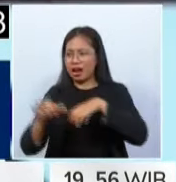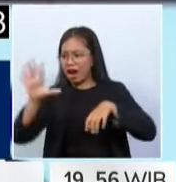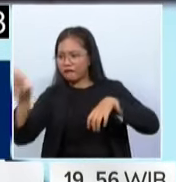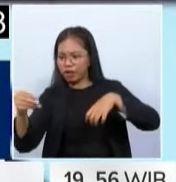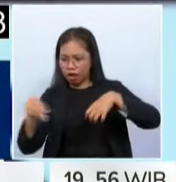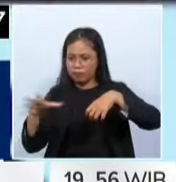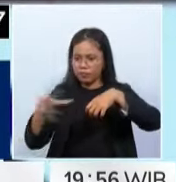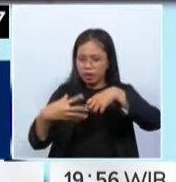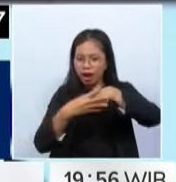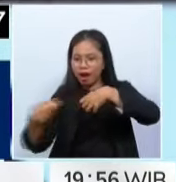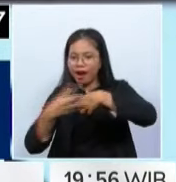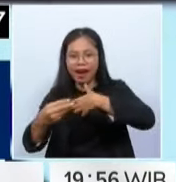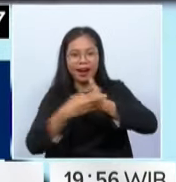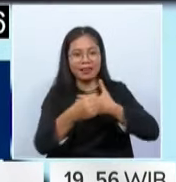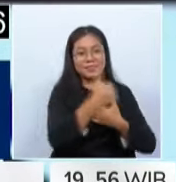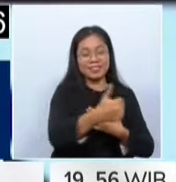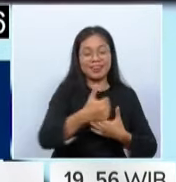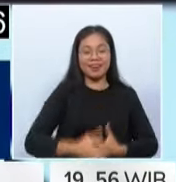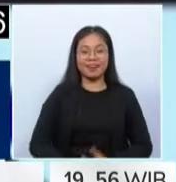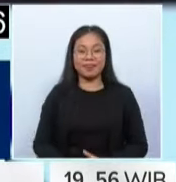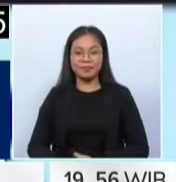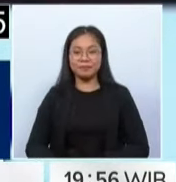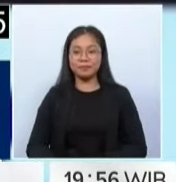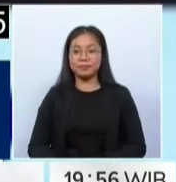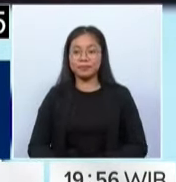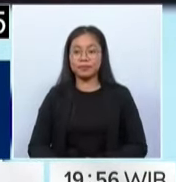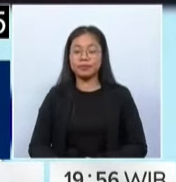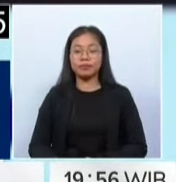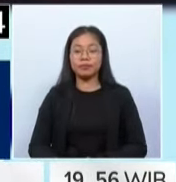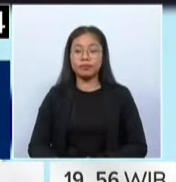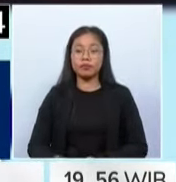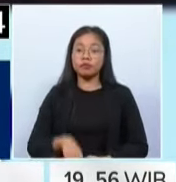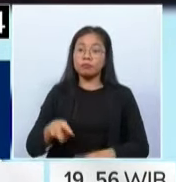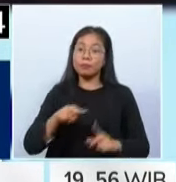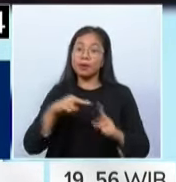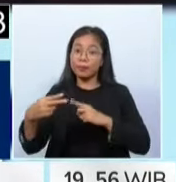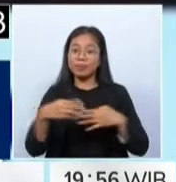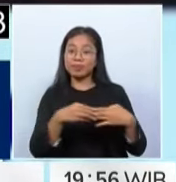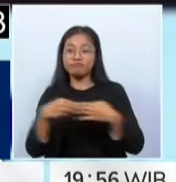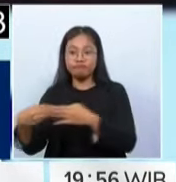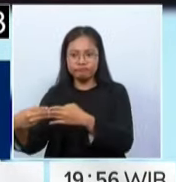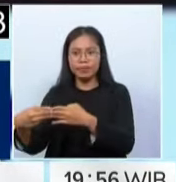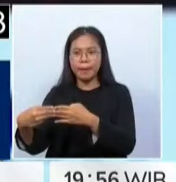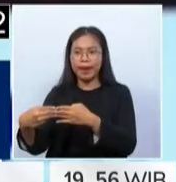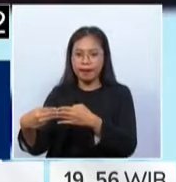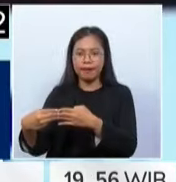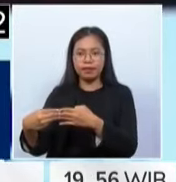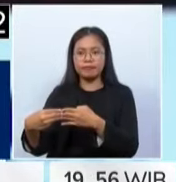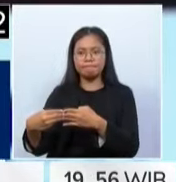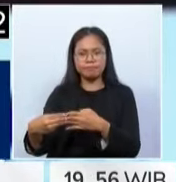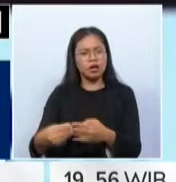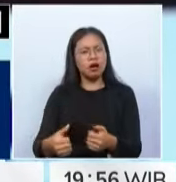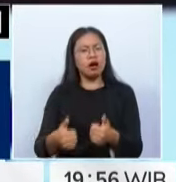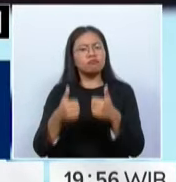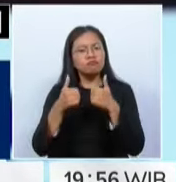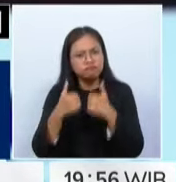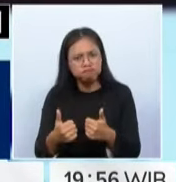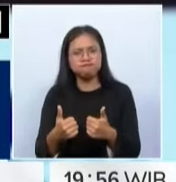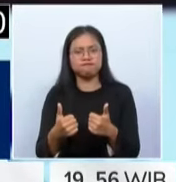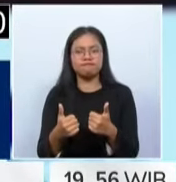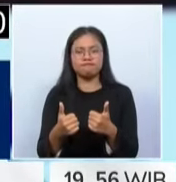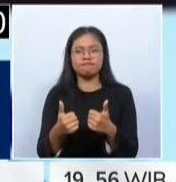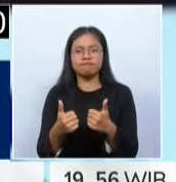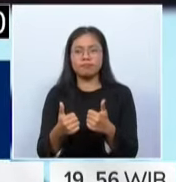kita di dunia di hubungan internasional akan tercermin dan